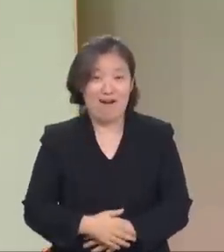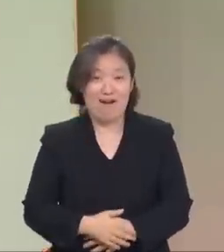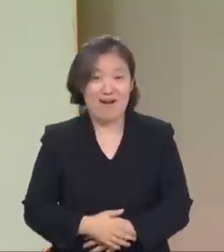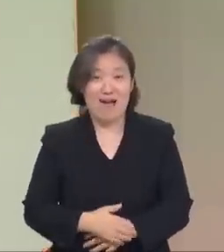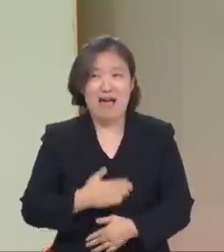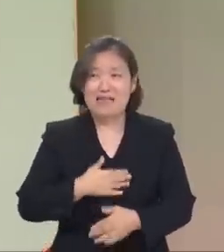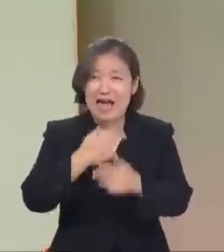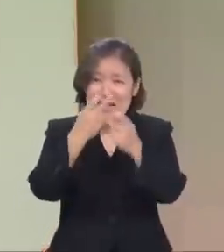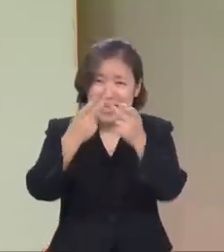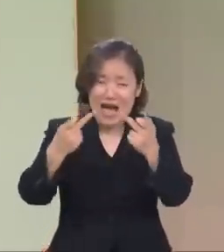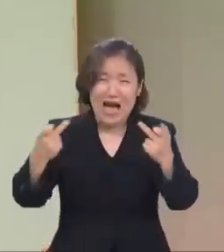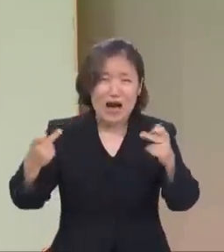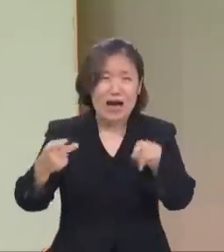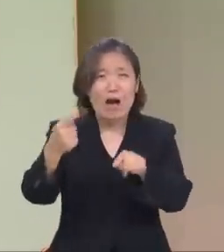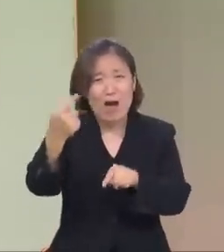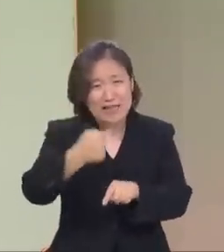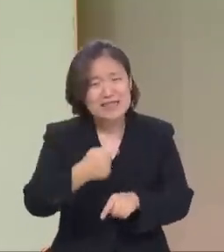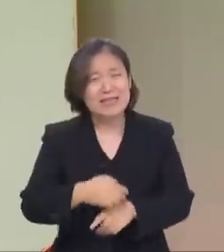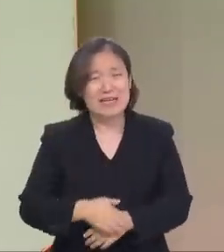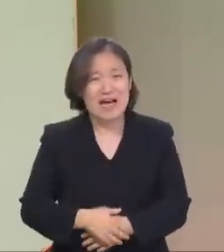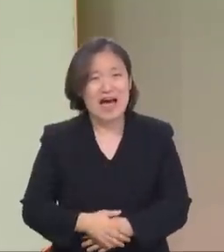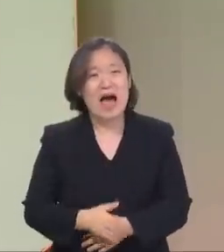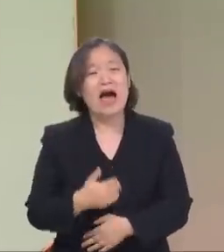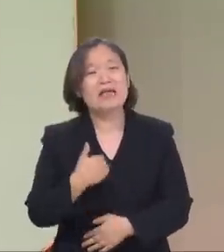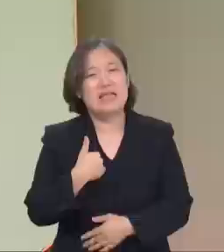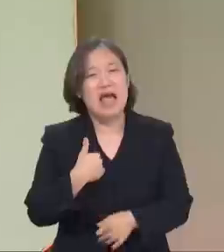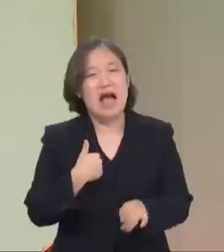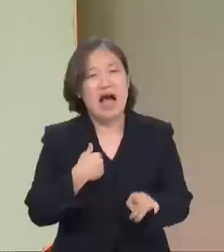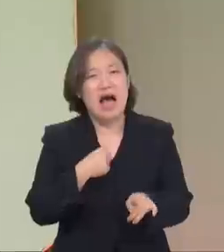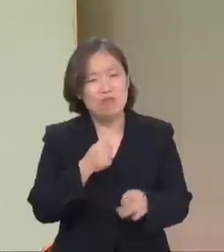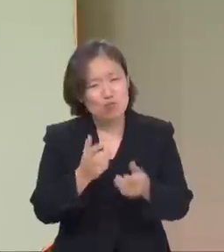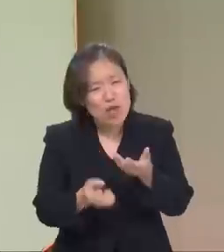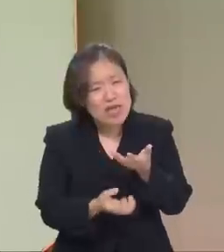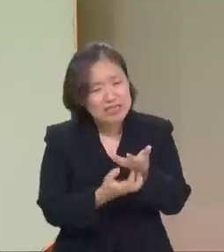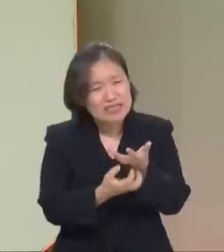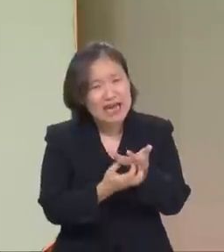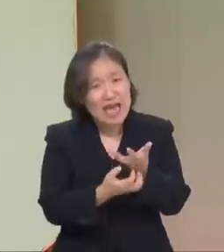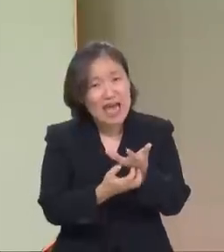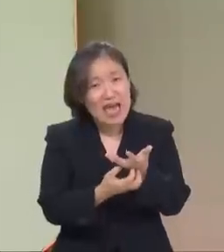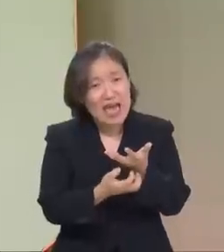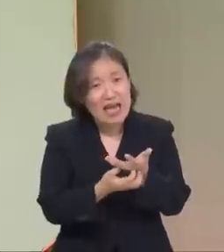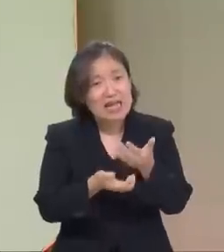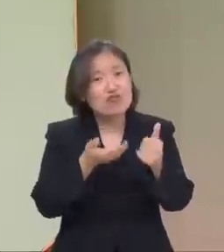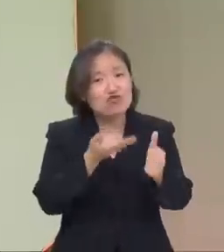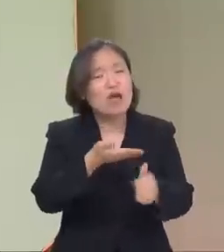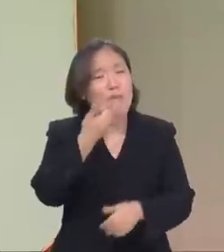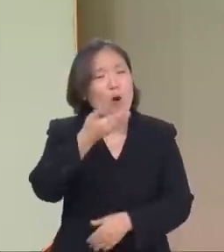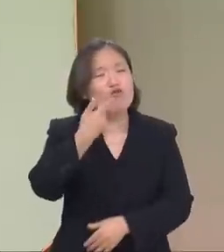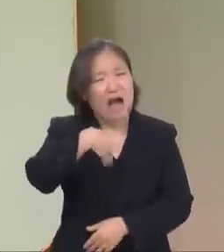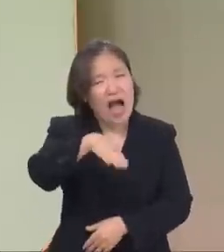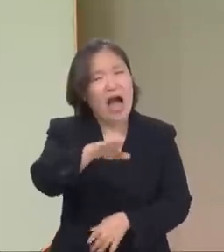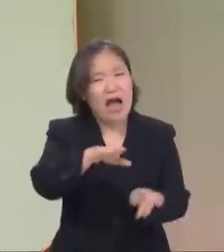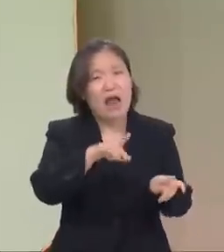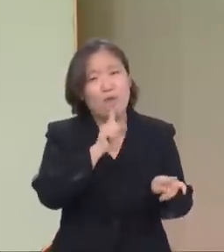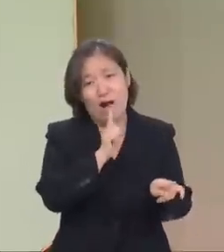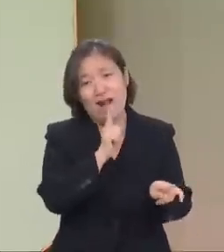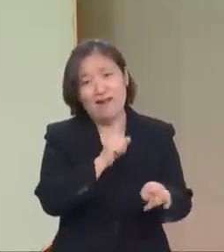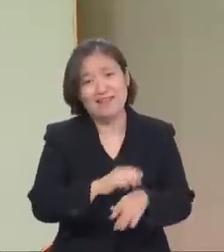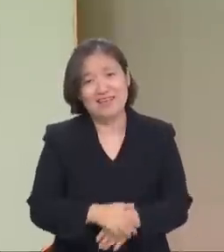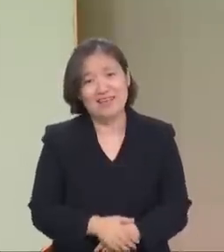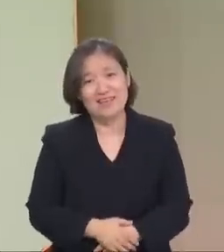깊은 산속까지 왔으니 내가 끓여주는 된장찌개나 먹고 가시게 하면서 그